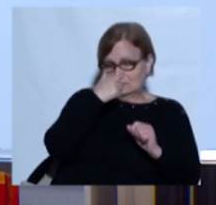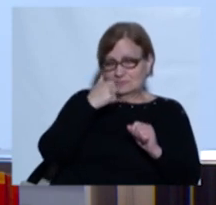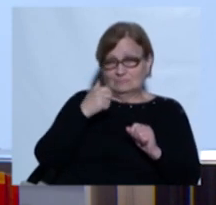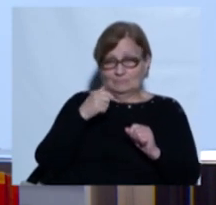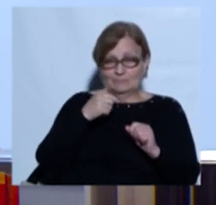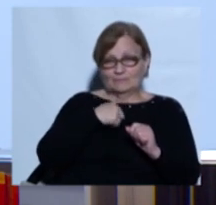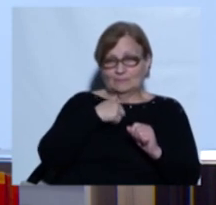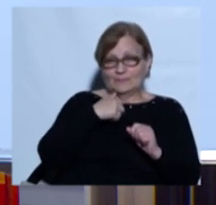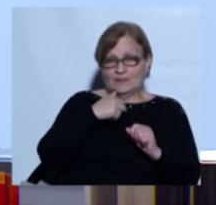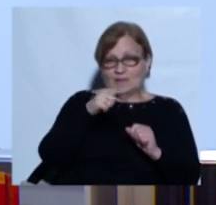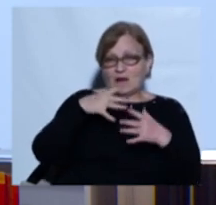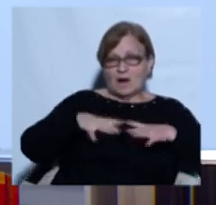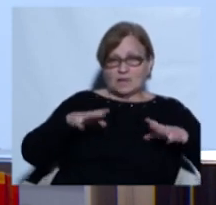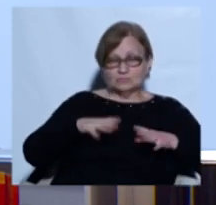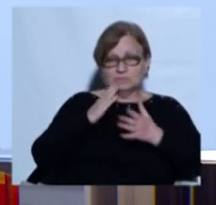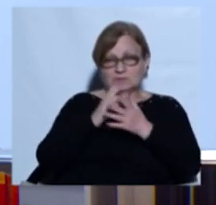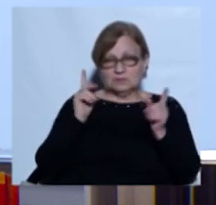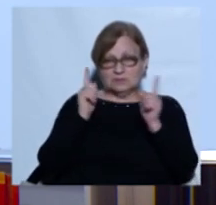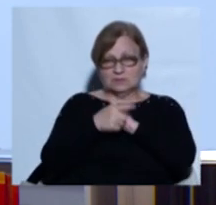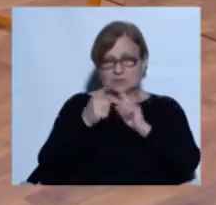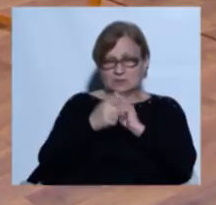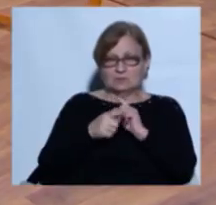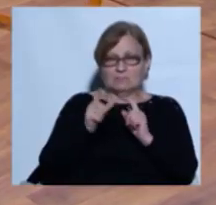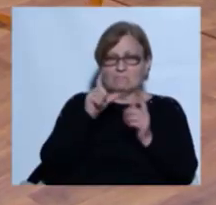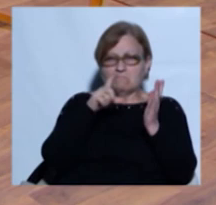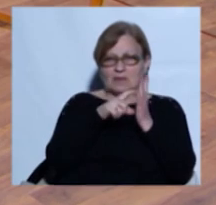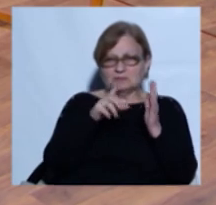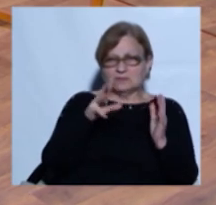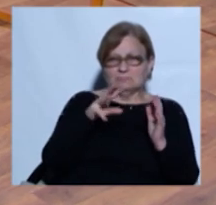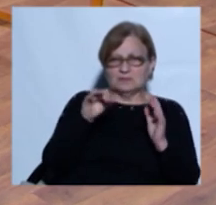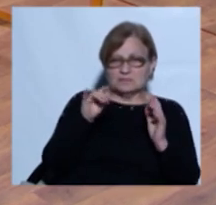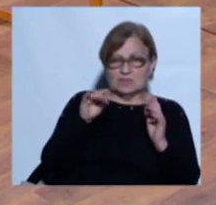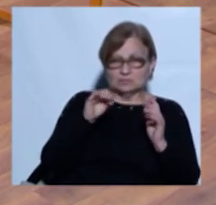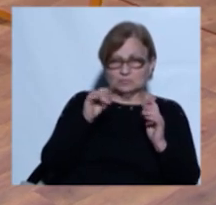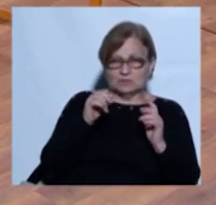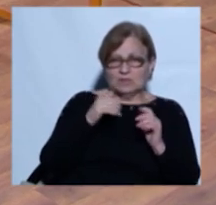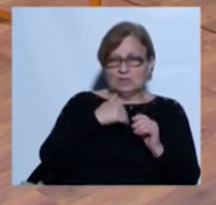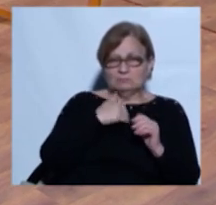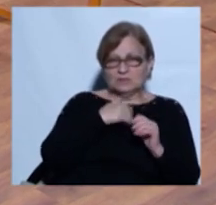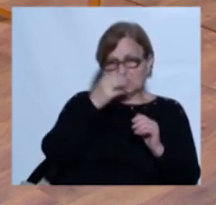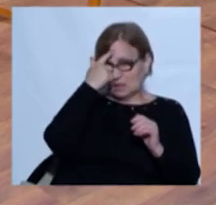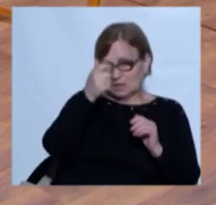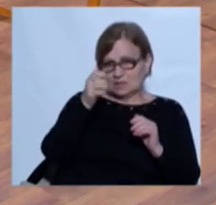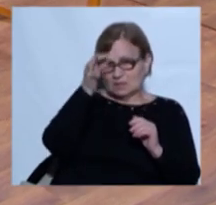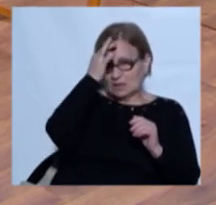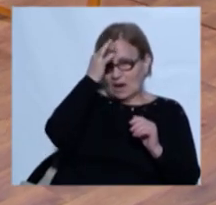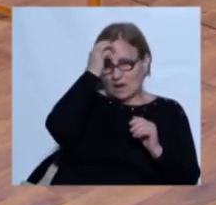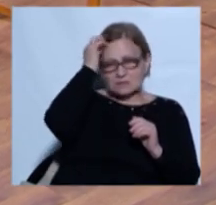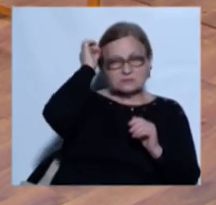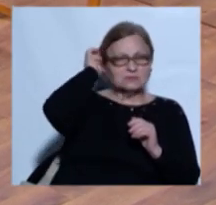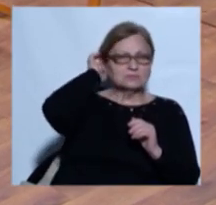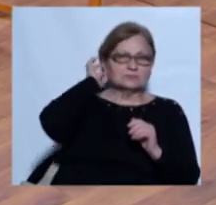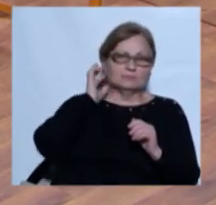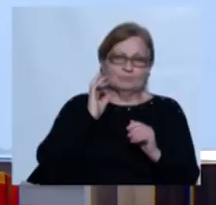სულ 7-8 ხაზისგან შემდგარი მინიატურა, რომელსაც ქვია სიუჟეტი. და რატომ მინდა გაგახსენოთ ეხლა ბორხესის ეს